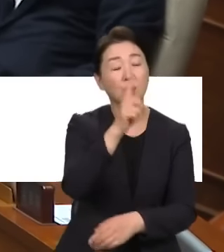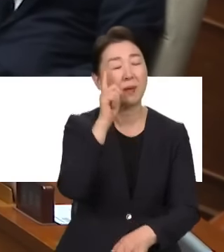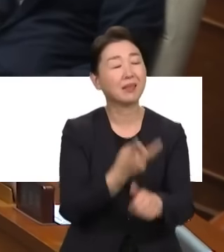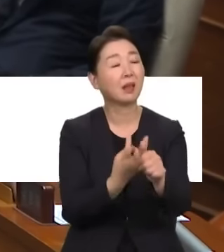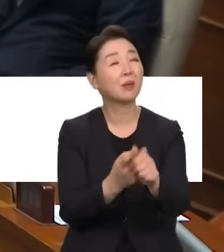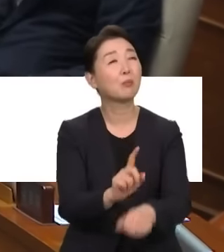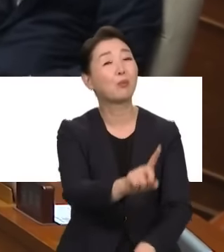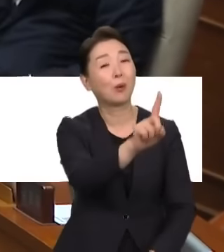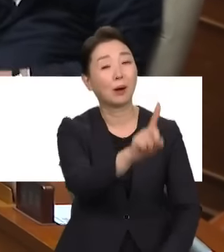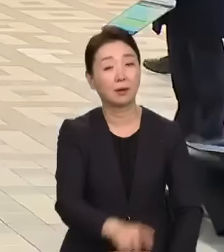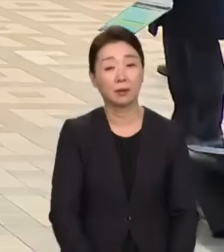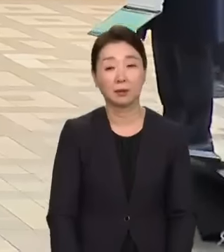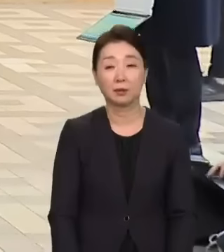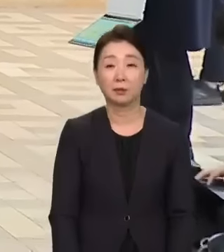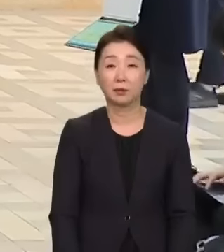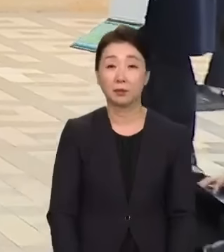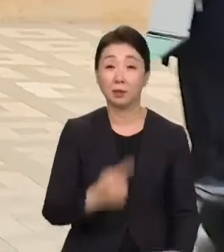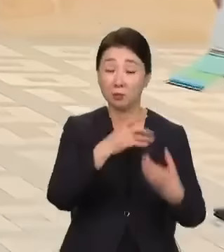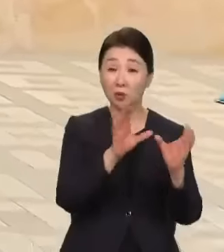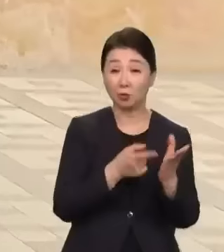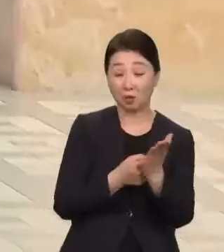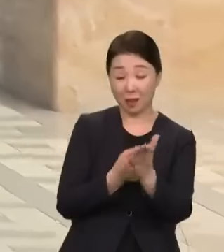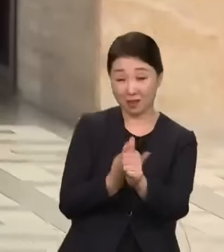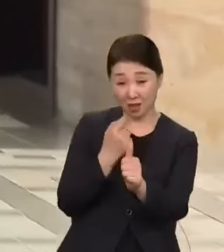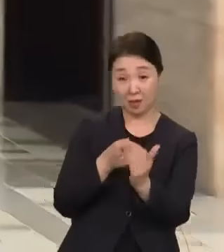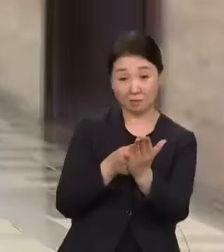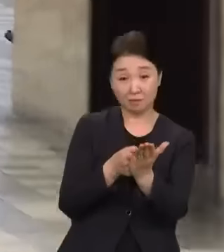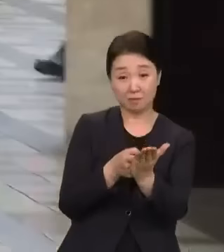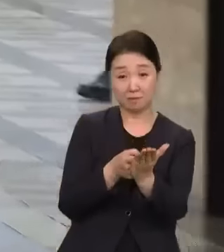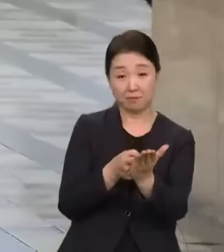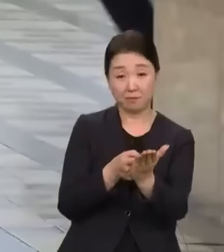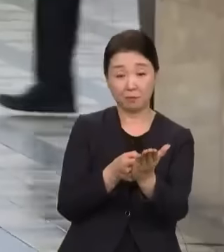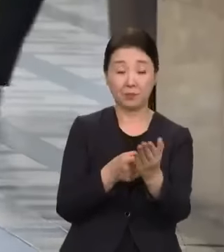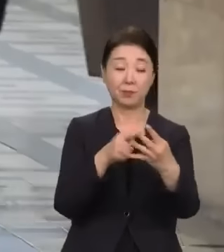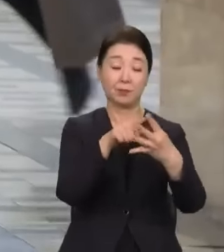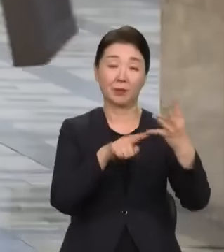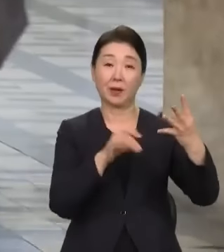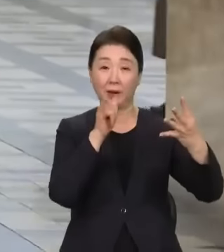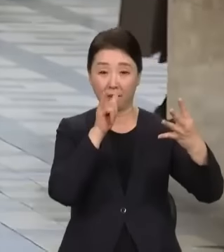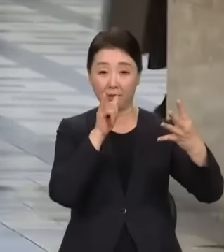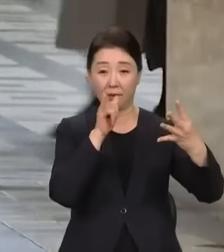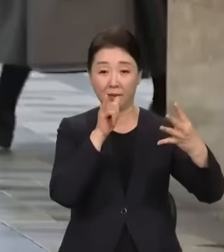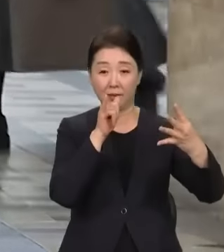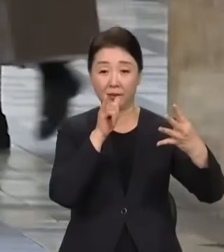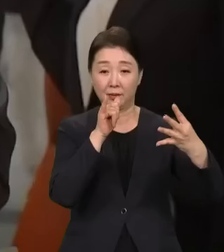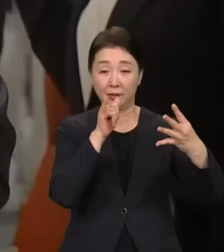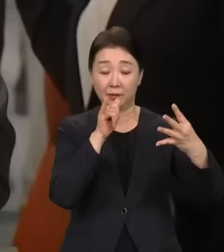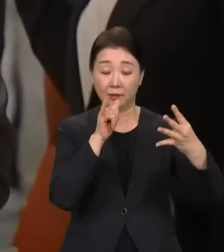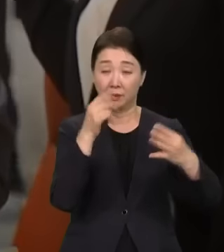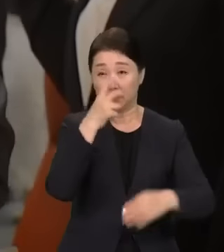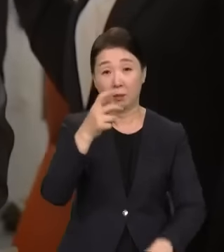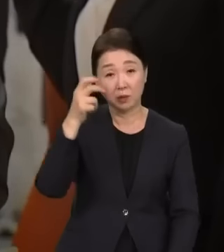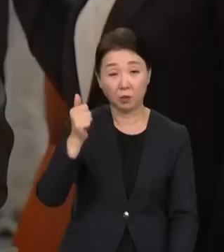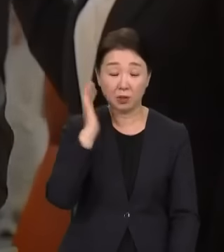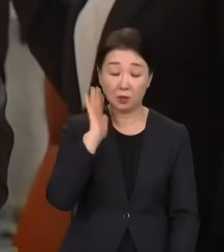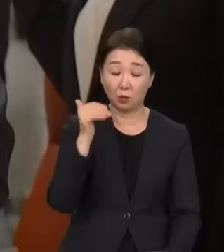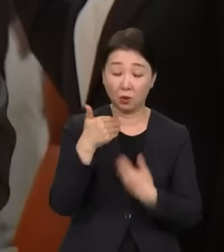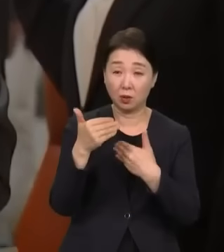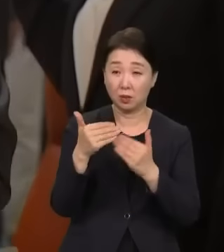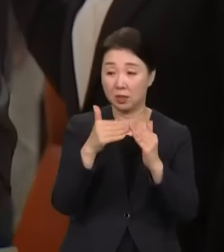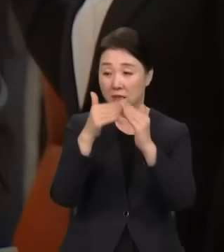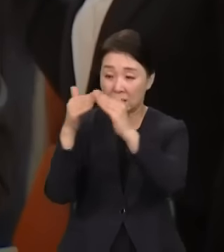탄핵하냐? 민주당이 발의한 탄핵 소추안은 크게 네 가지 내용을 담고 있습니다. 감사원이 대통령실 관저